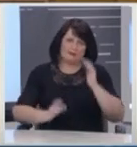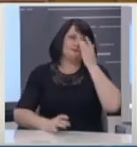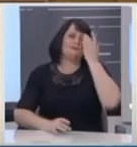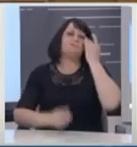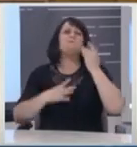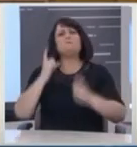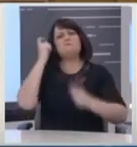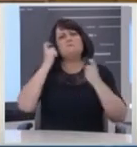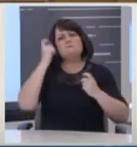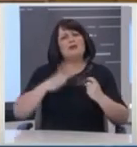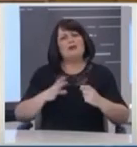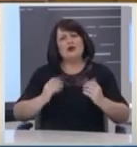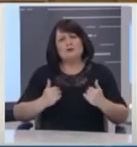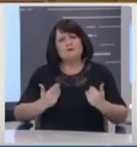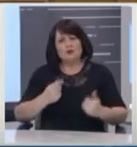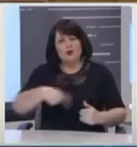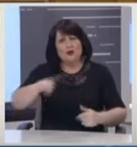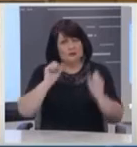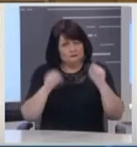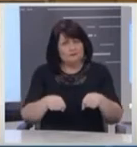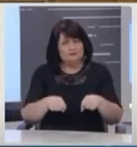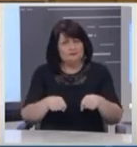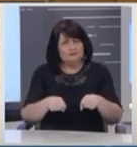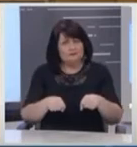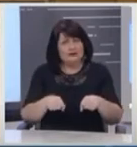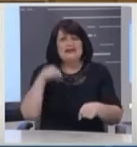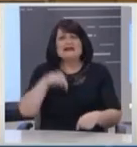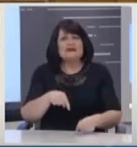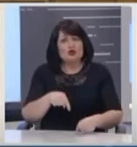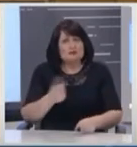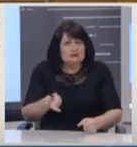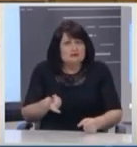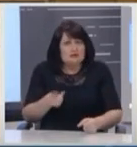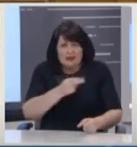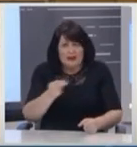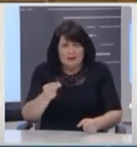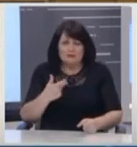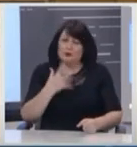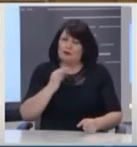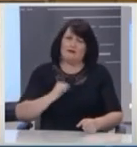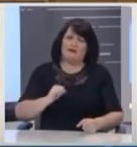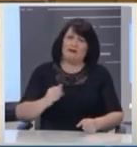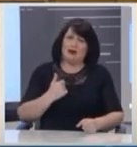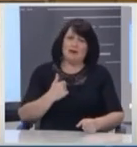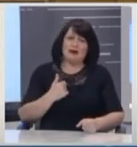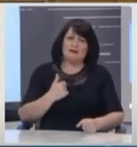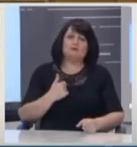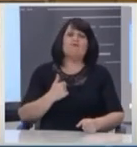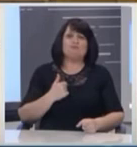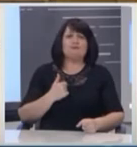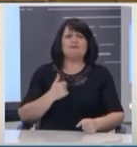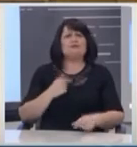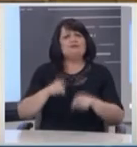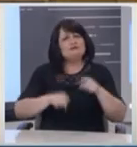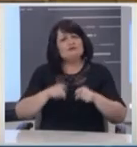αναρωτηθώ, συμφωνούμε όλοι σε αυτή την διατύπωση? Γιατί φοβάμαι ότι υπάρχουν